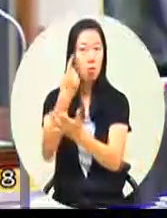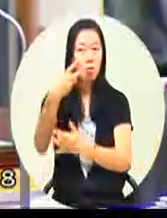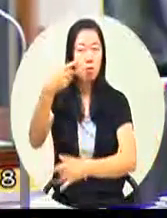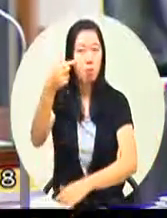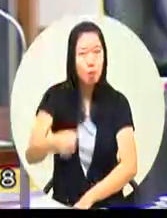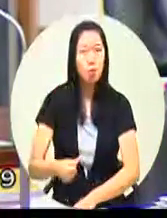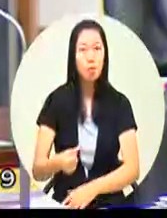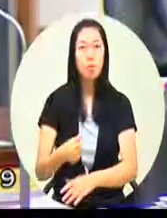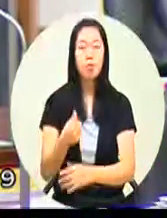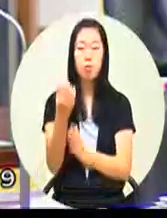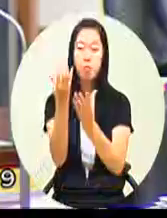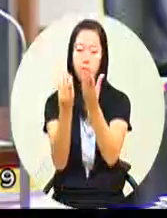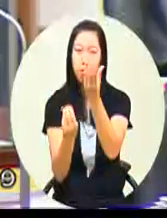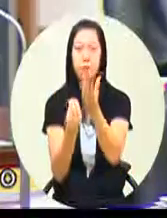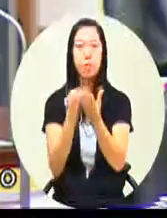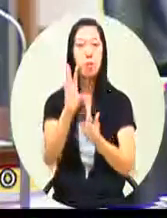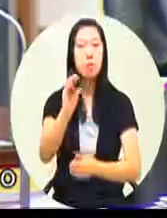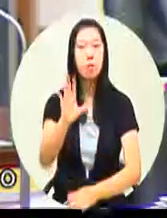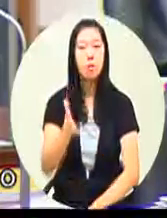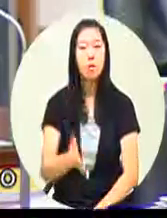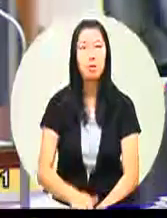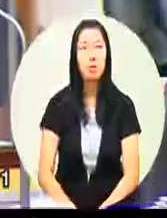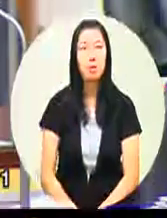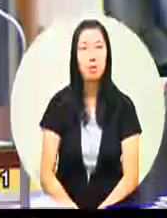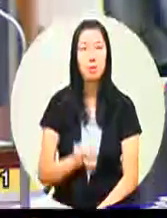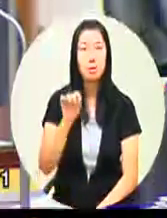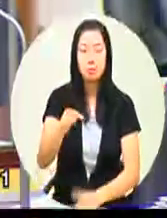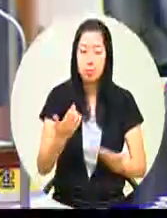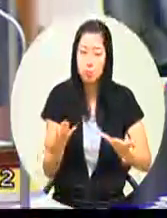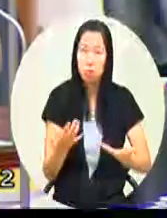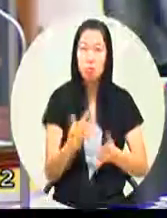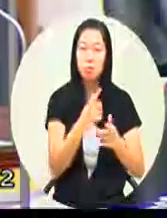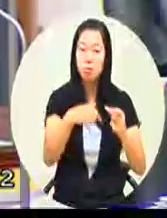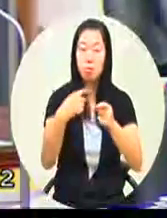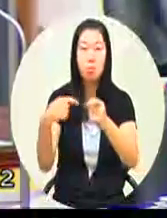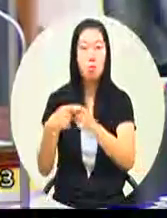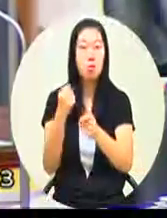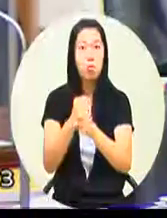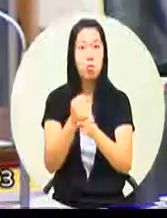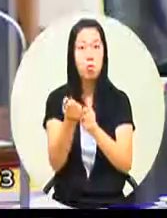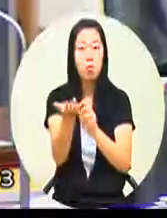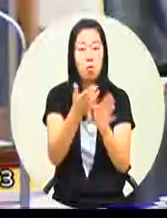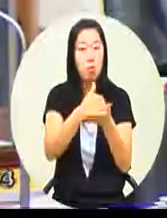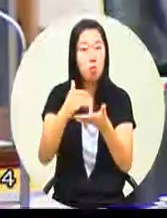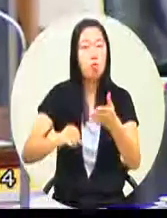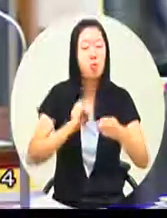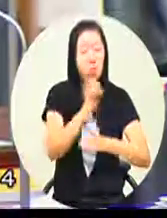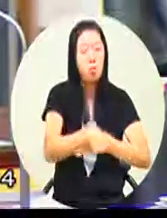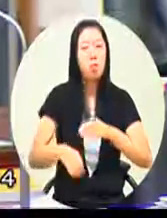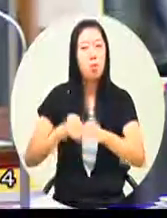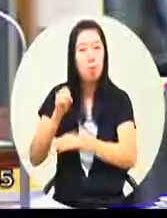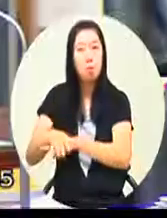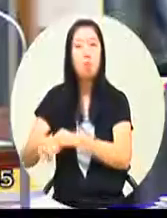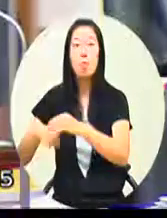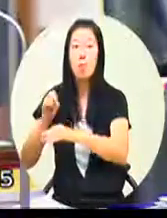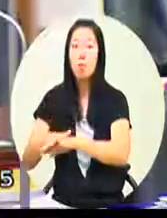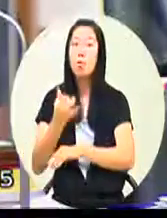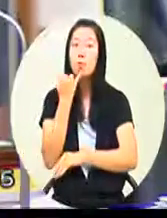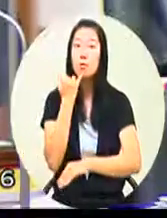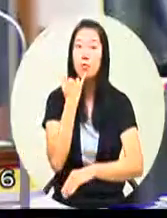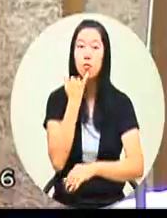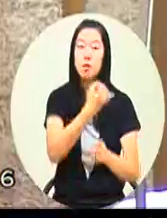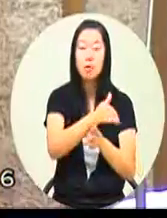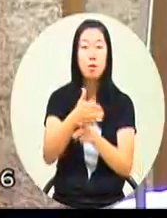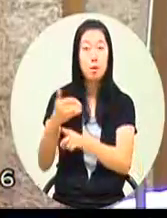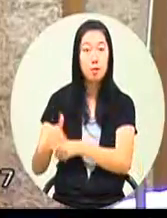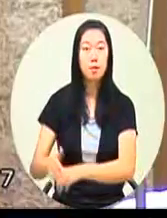分吗？对对，而且你这个部分你可以逐年来编列，不是 一年就马上编列的完成了。 我理解，我想